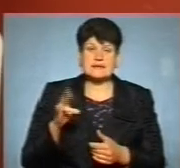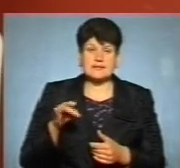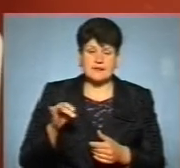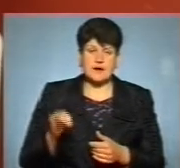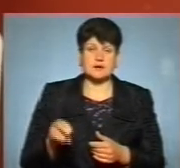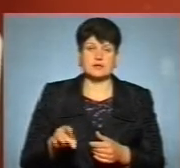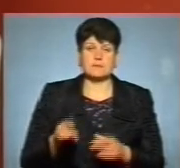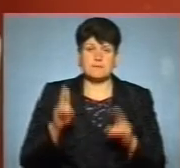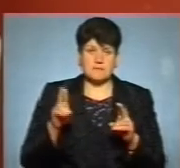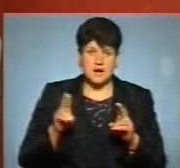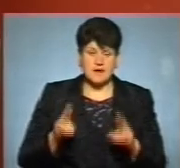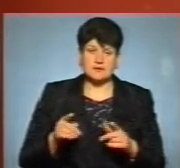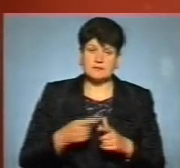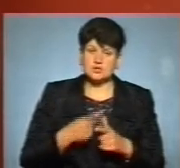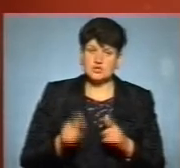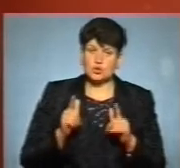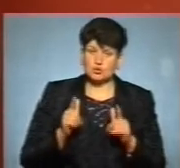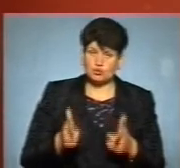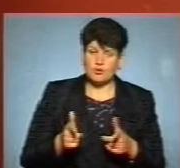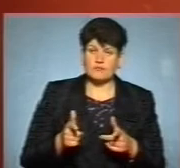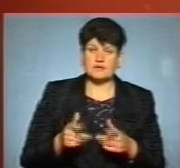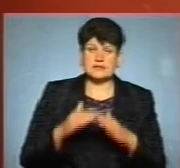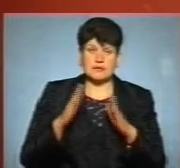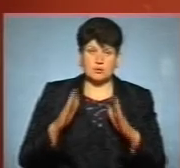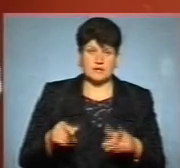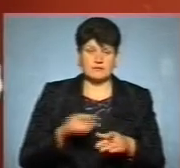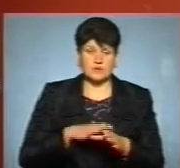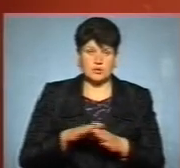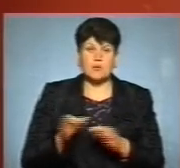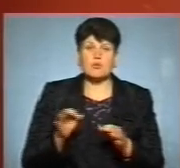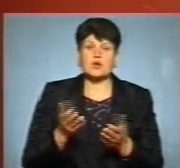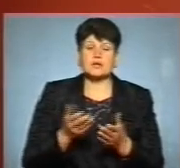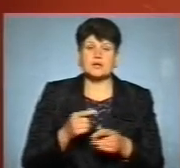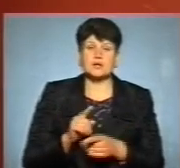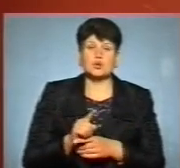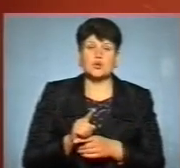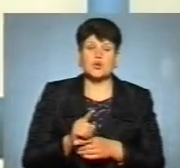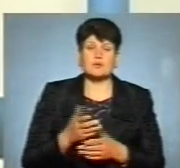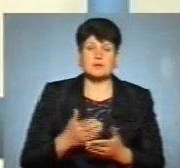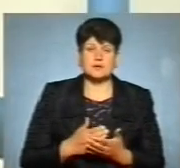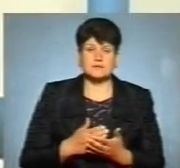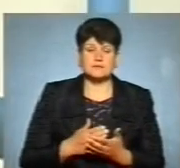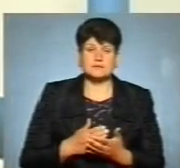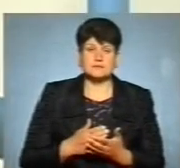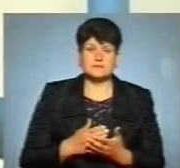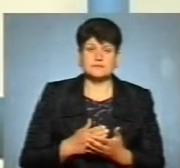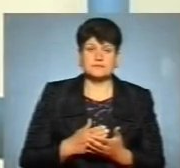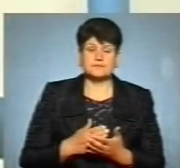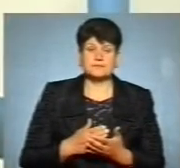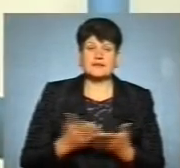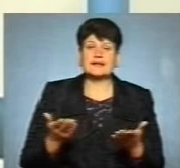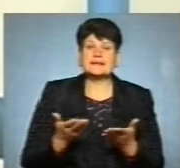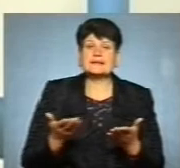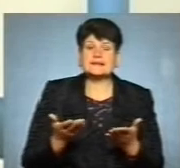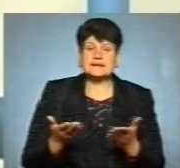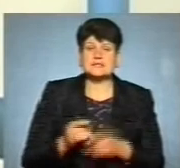санітарно-епідеміологічних правилам. Так. Чи готові табори, зокрема, їх дотримуватися, і про які норми йдеться насамперед? Звичайно, що якісь там